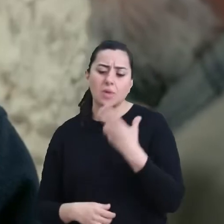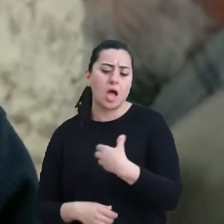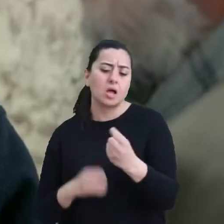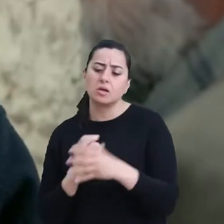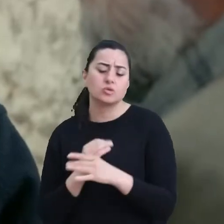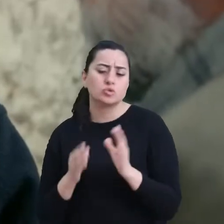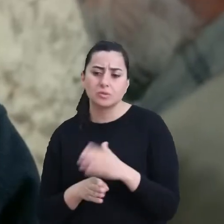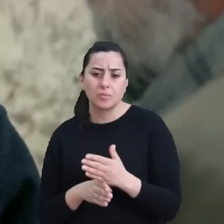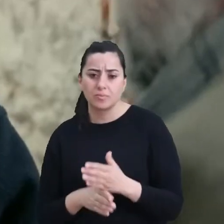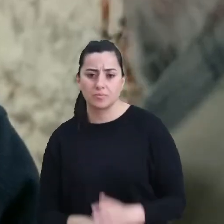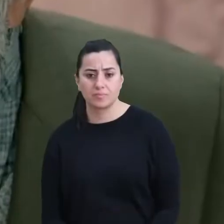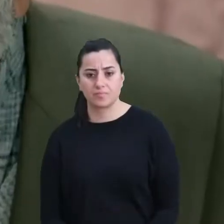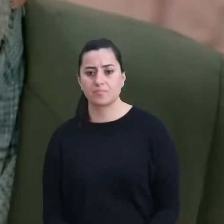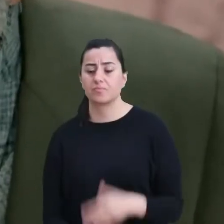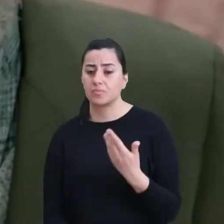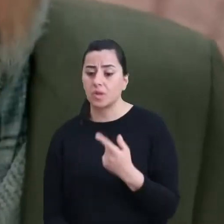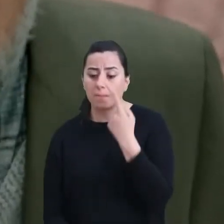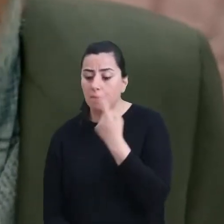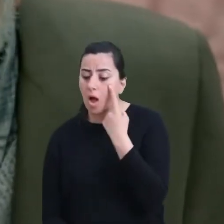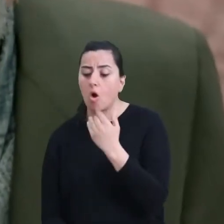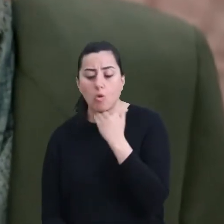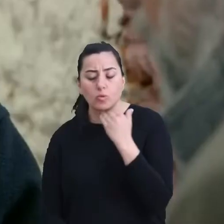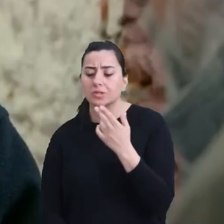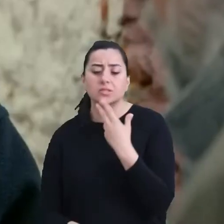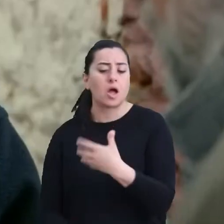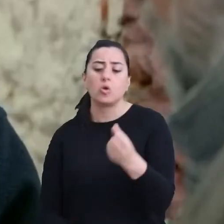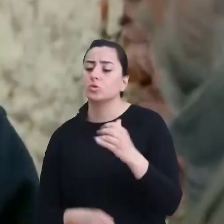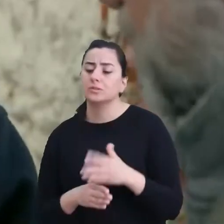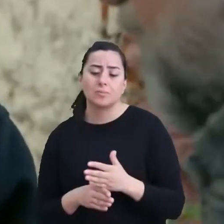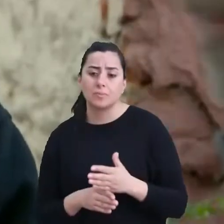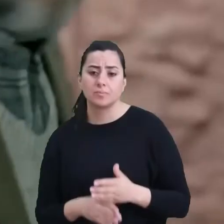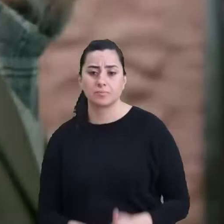kızı? Madem bakamayacaksın, niye kaçırıyorsun?